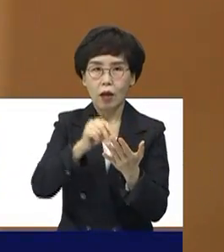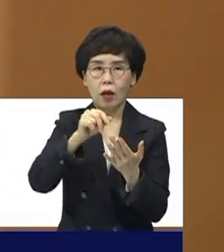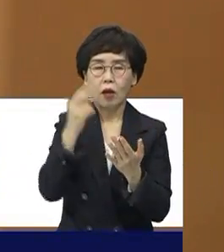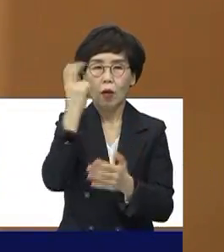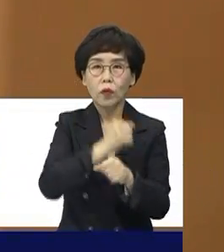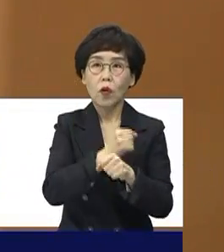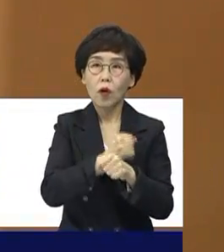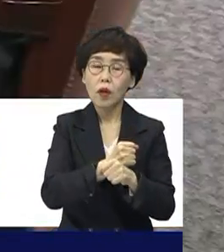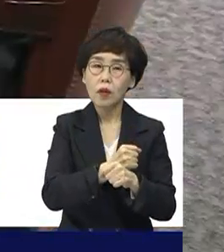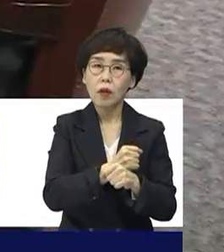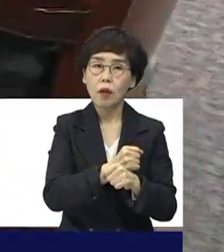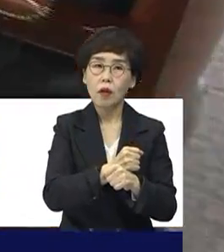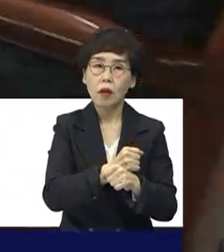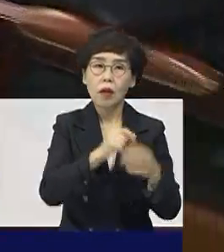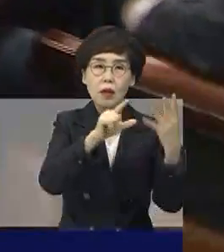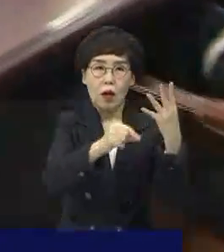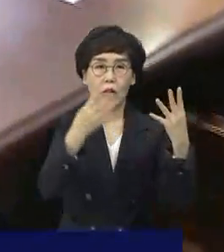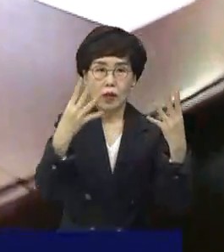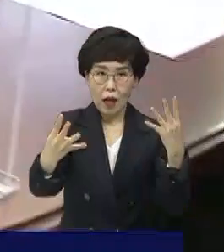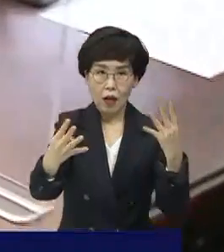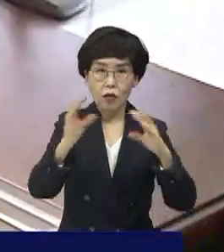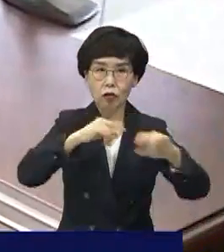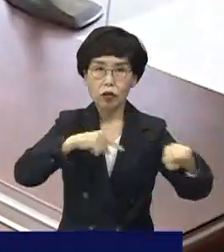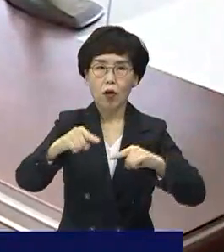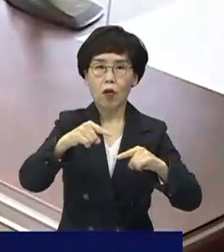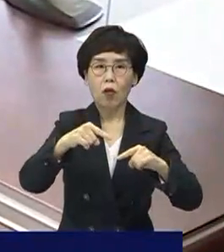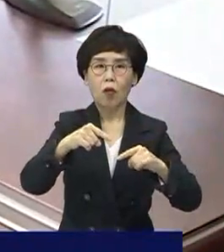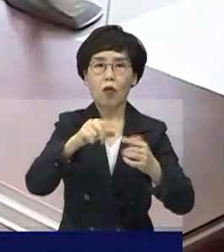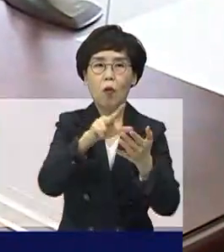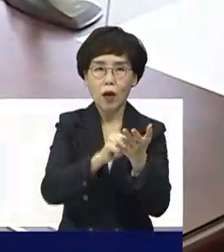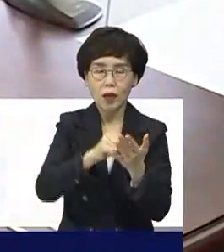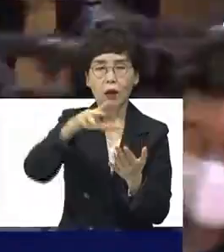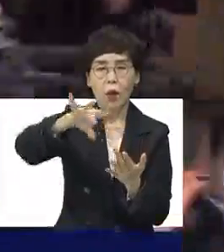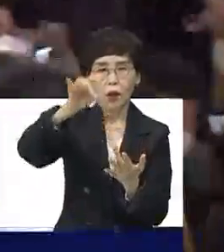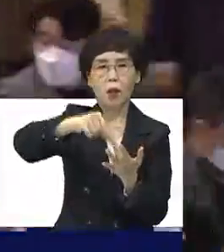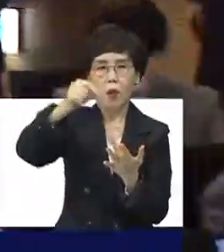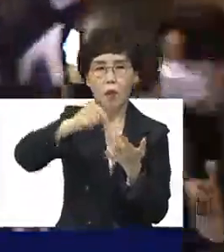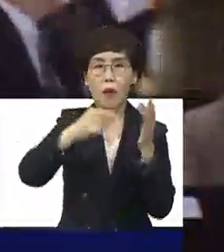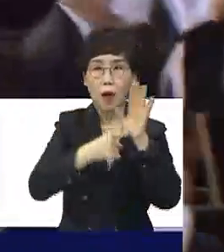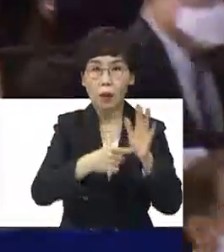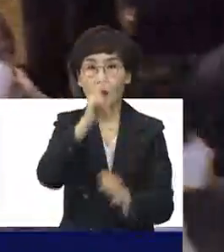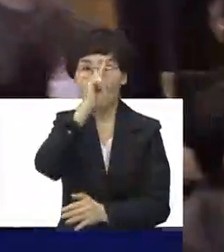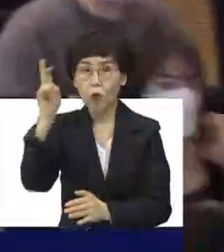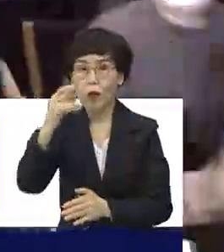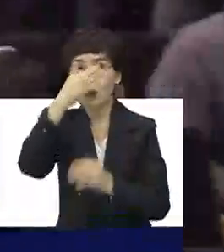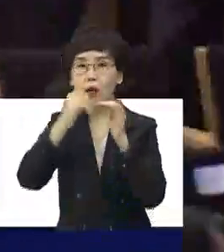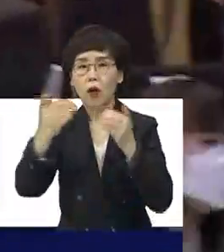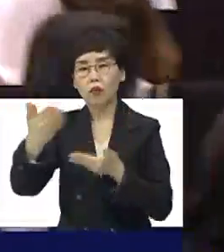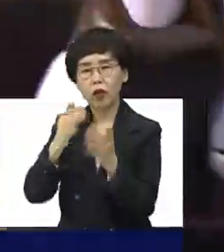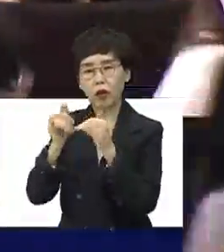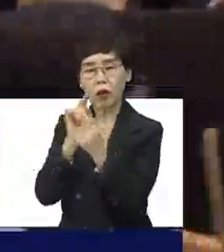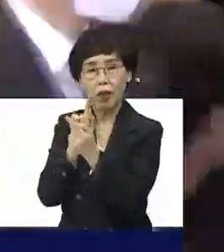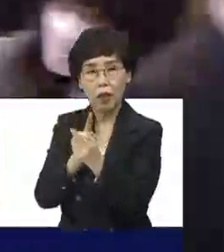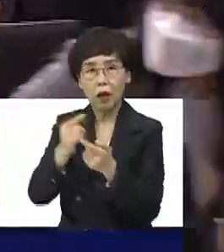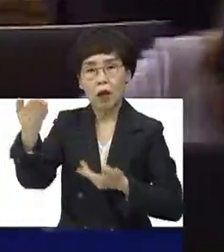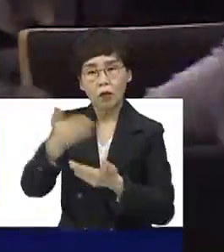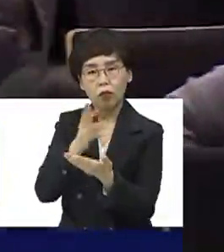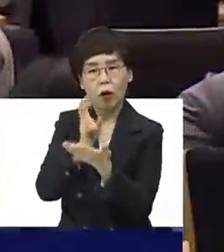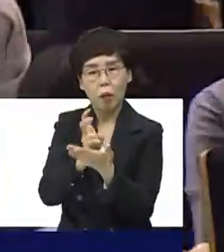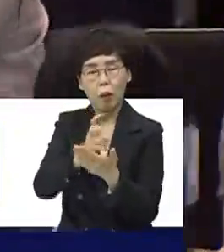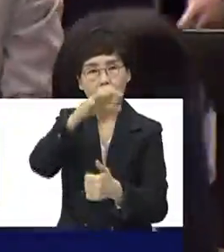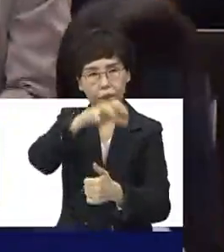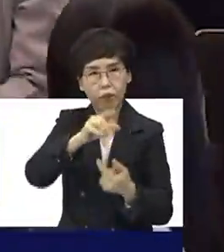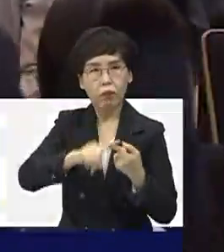4일 1차 국정과제를 선정할 예정입니다. 윤 당선인은 오후에는 청년 무역인들을 만나 무역 규제 등에 대한